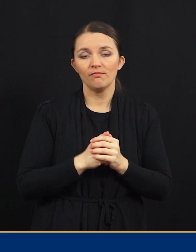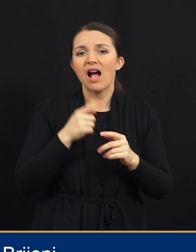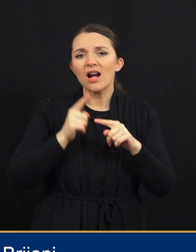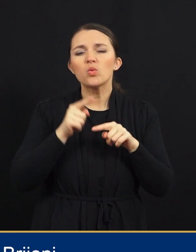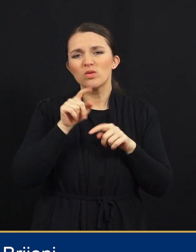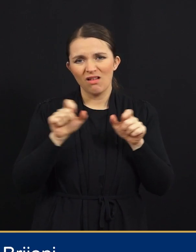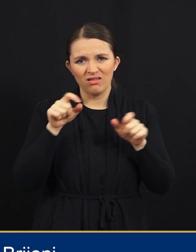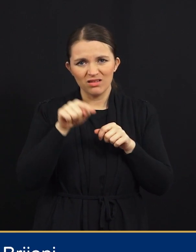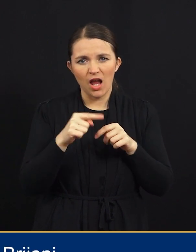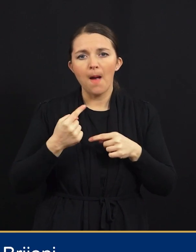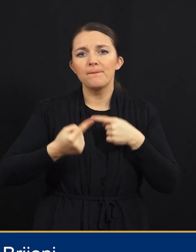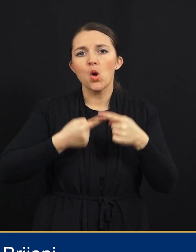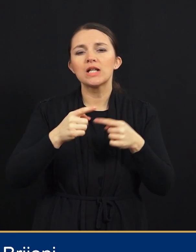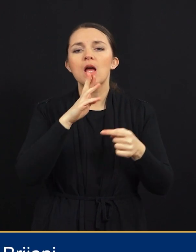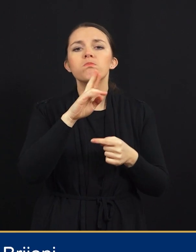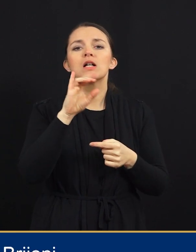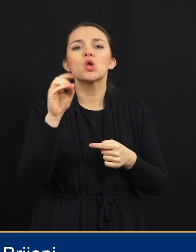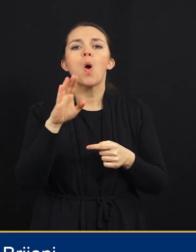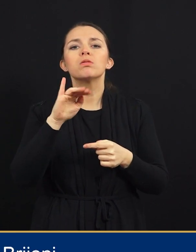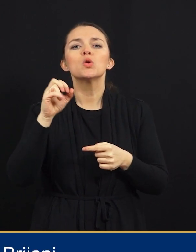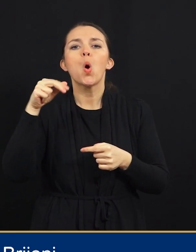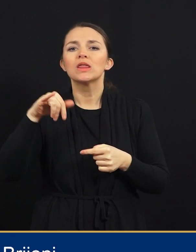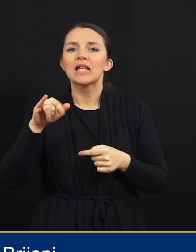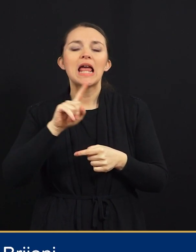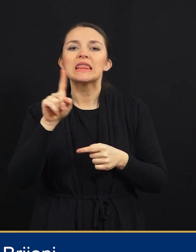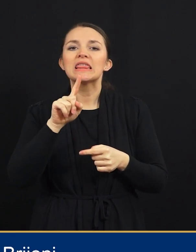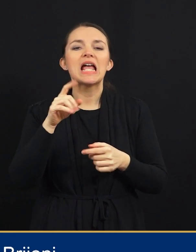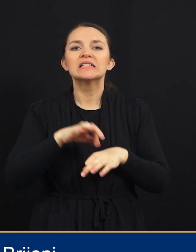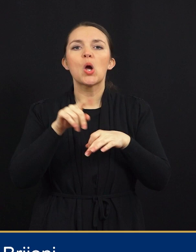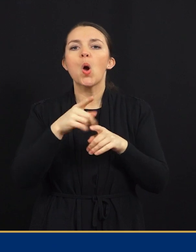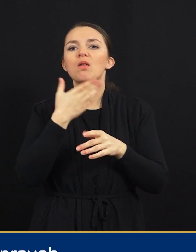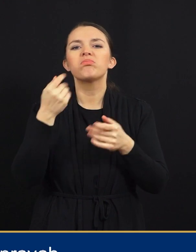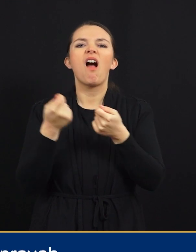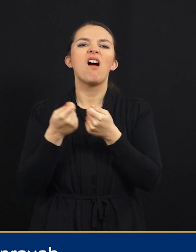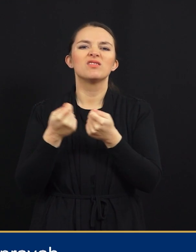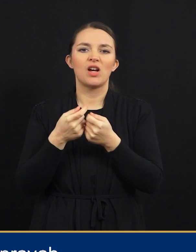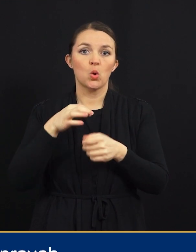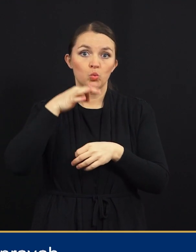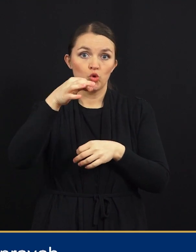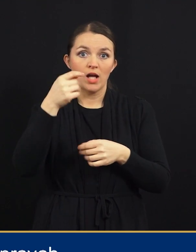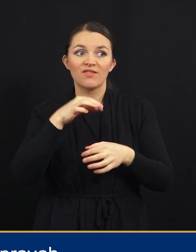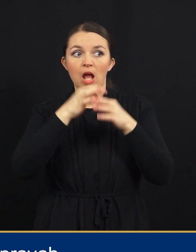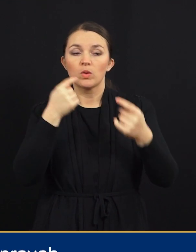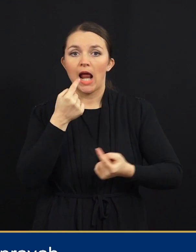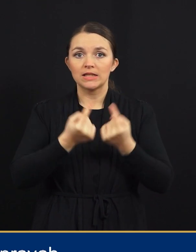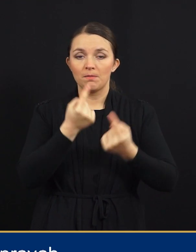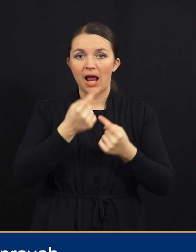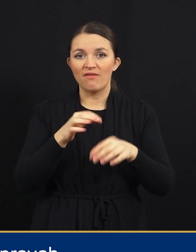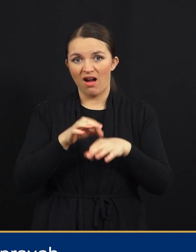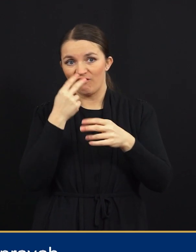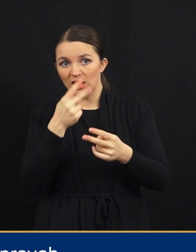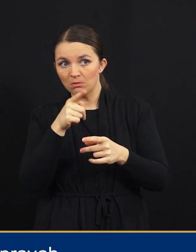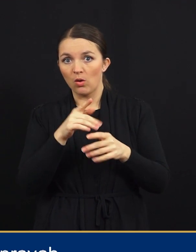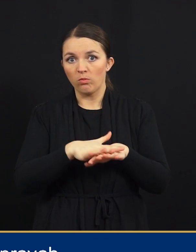Ravno zato se mi proces Brdo-Brioni ne zdi potrata časa, kot se včasih zasledi v javnih razpravah, pač